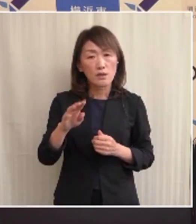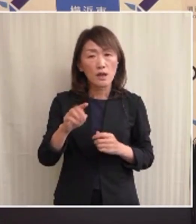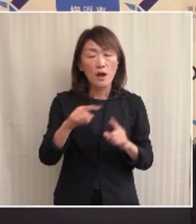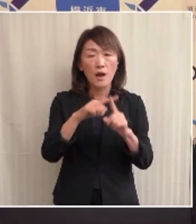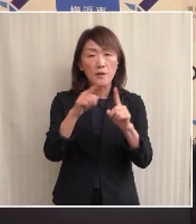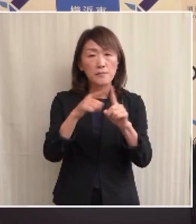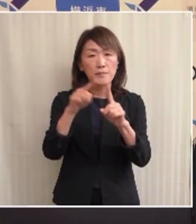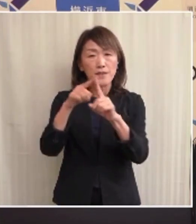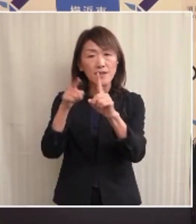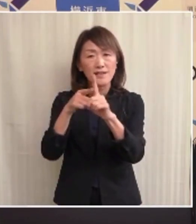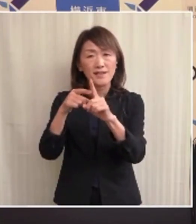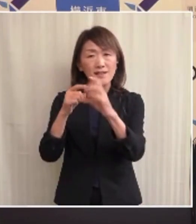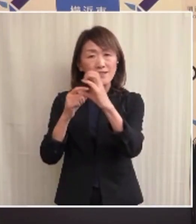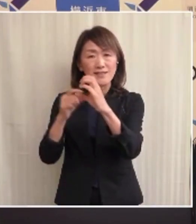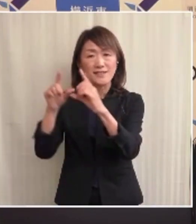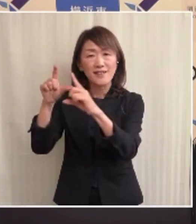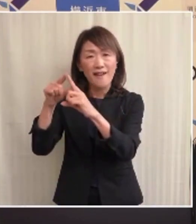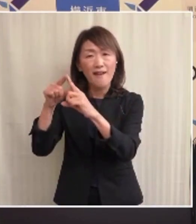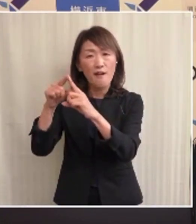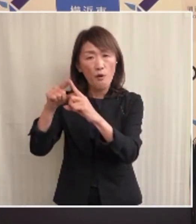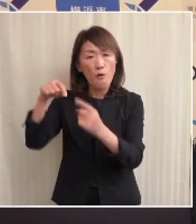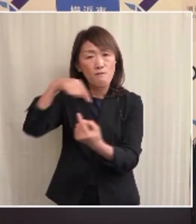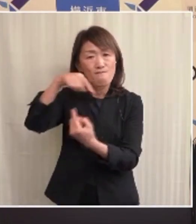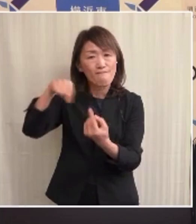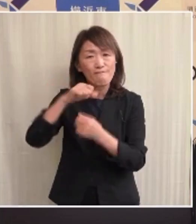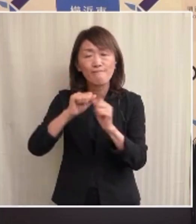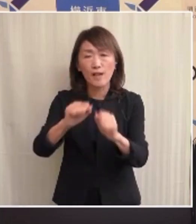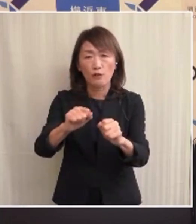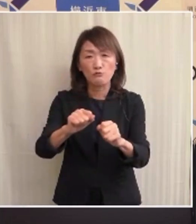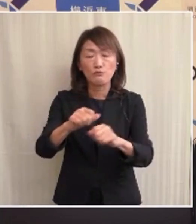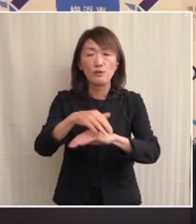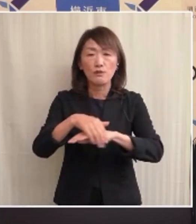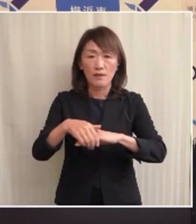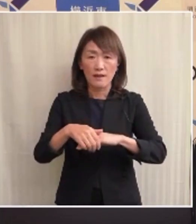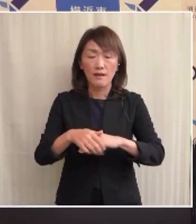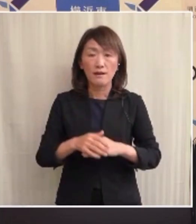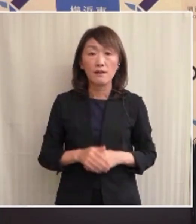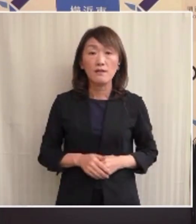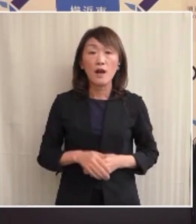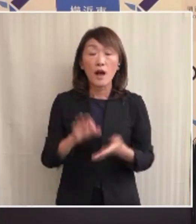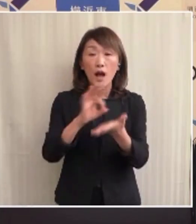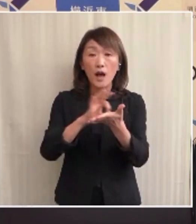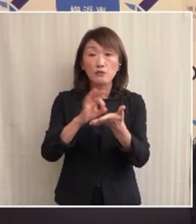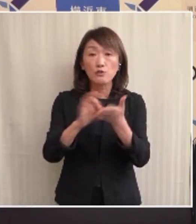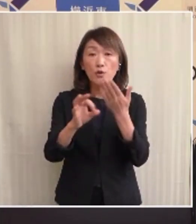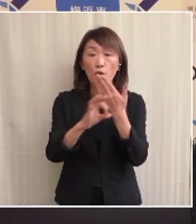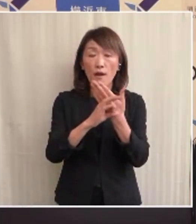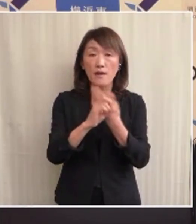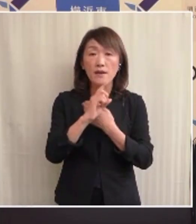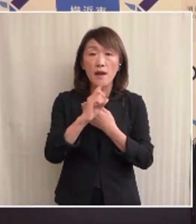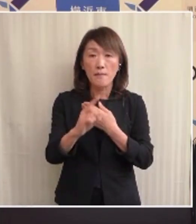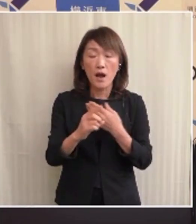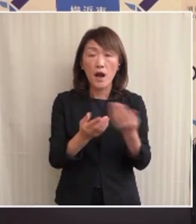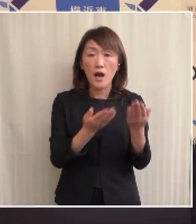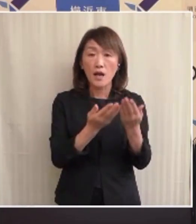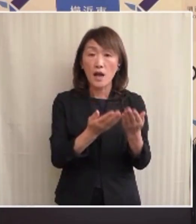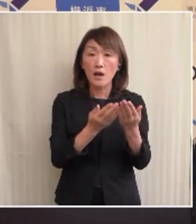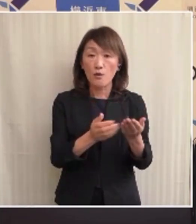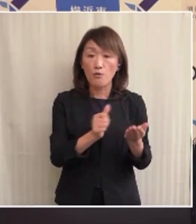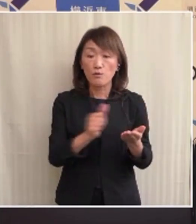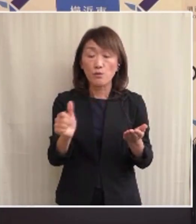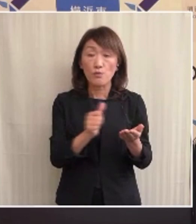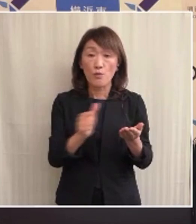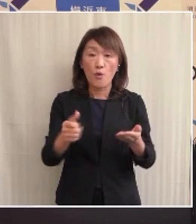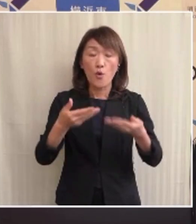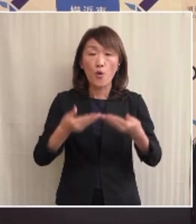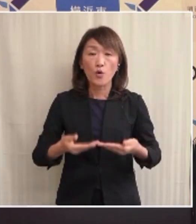PDCA を回していくということを考えております。データマップの活用例としては、峠工事でのこう現地の交通安全指